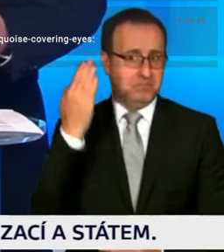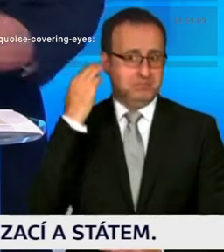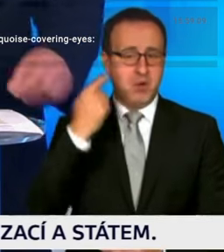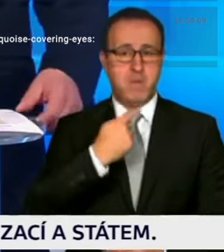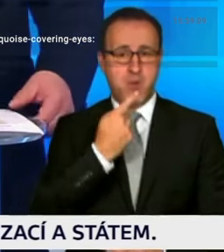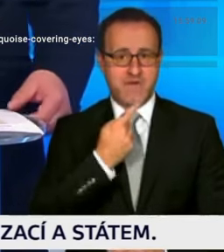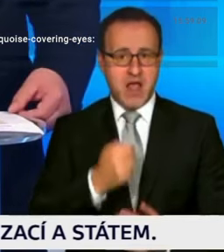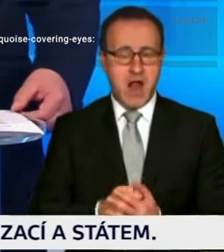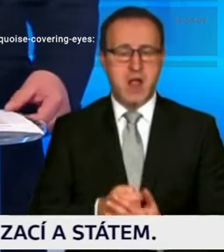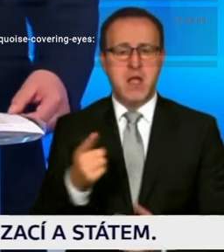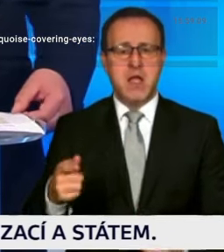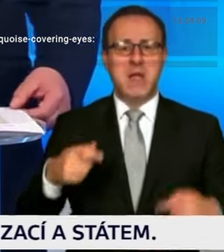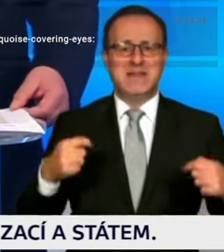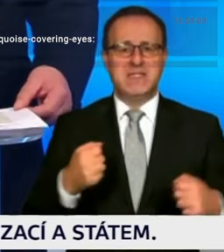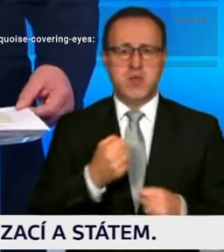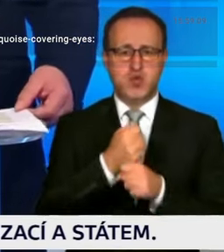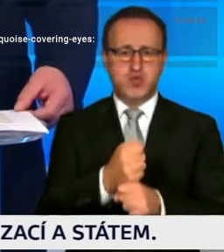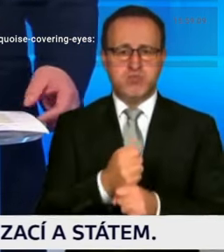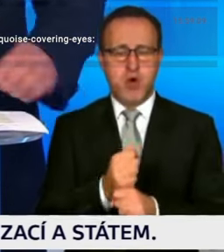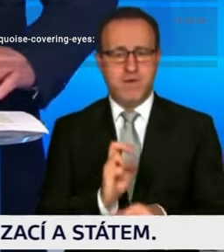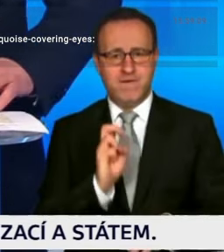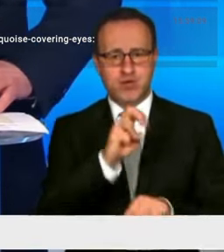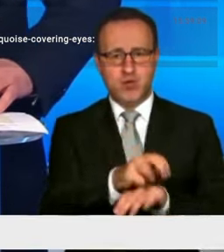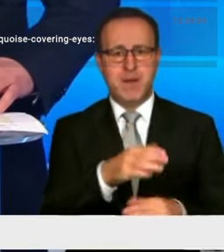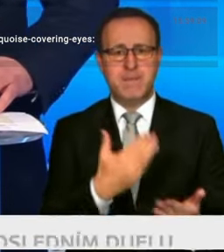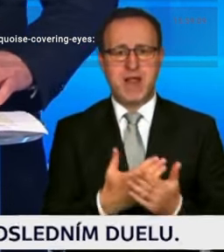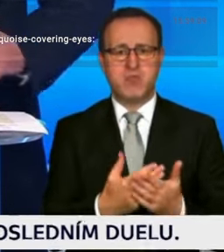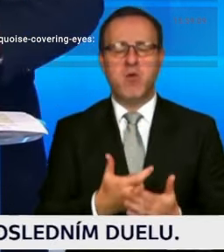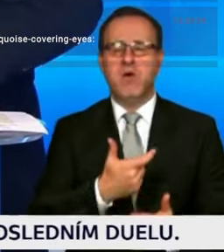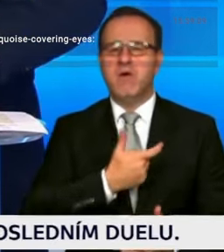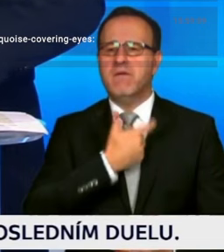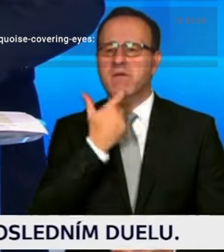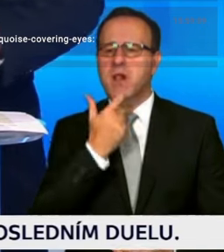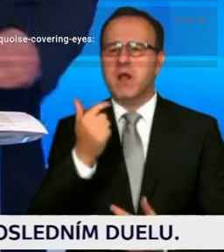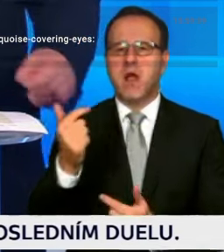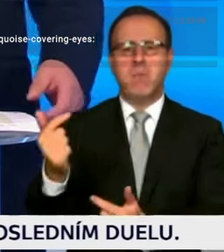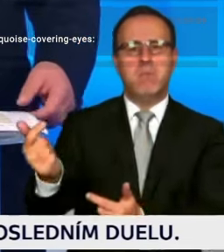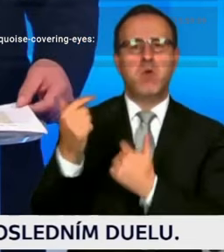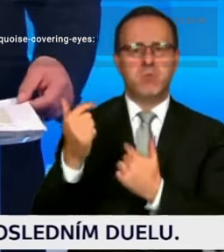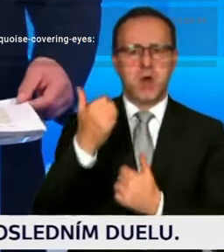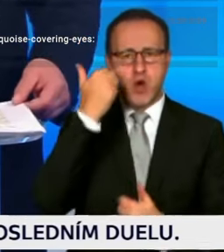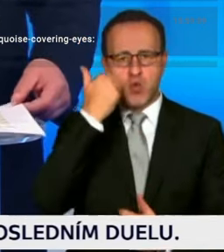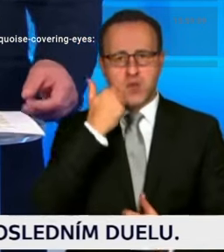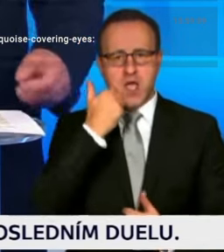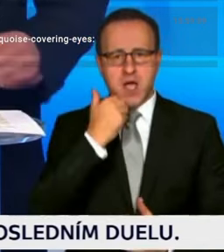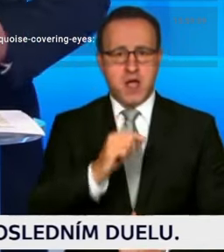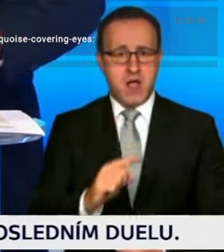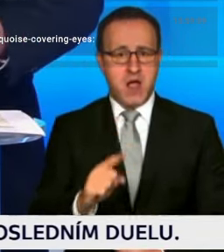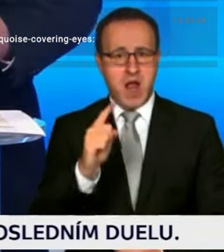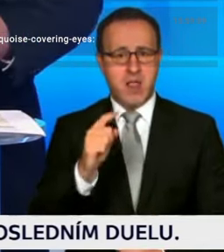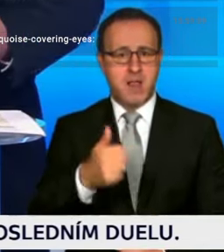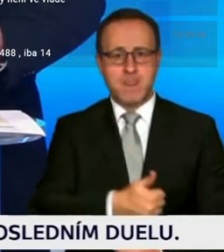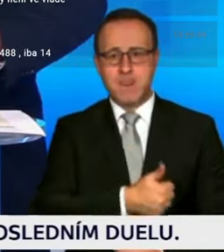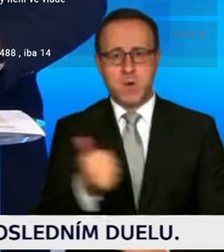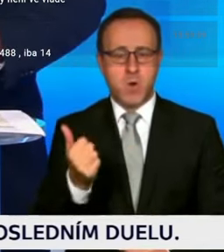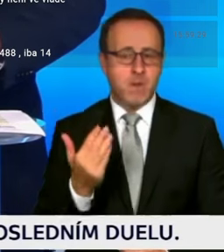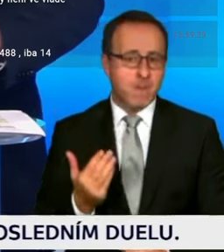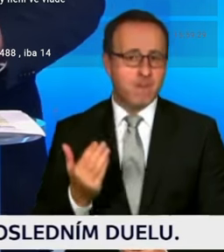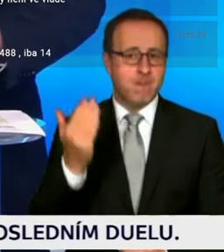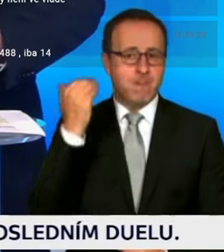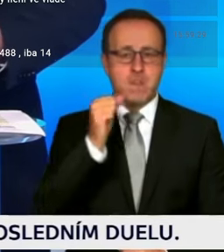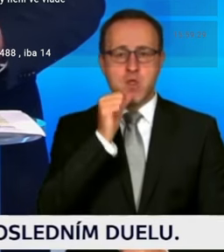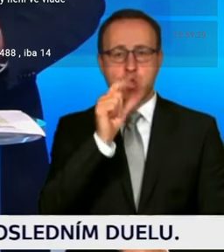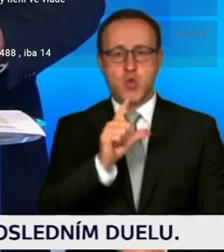prezidentského súboja vstupujete preto lebo ste získali ohromnú podporu ľudí ale na druhej strane ešte takto pred rokom ani nie v júni